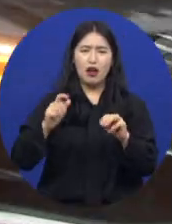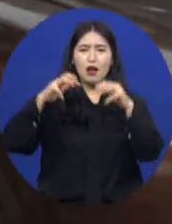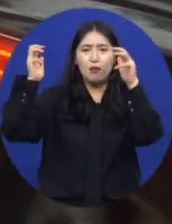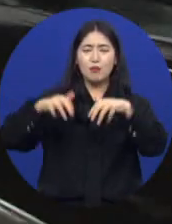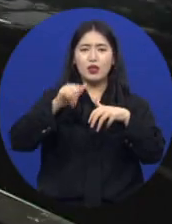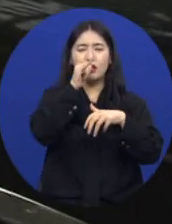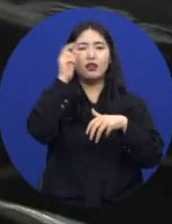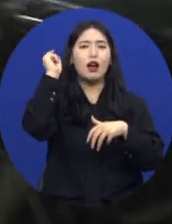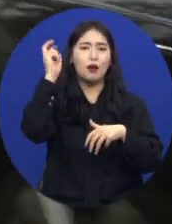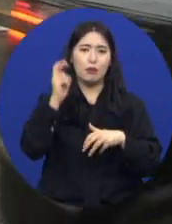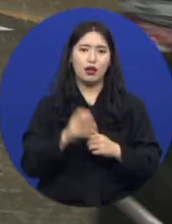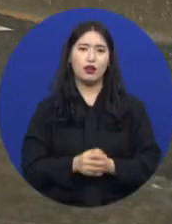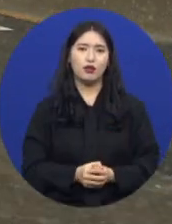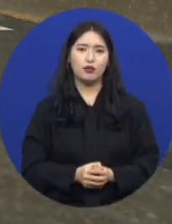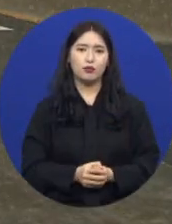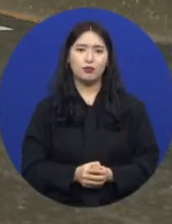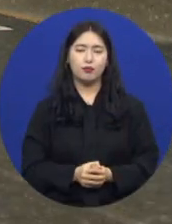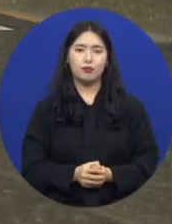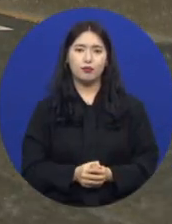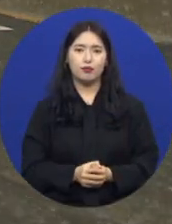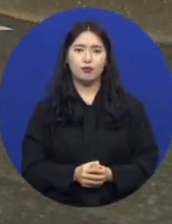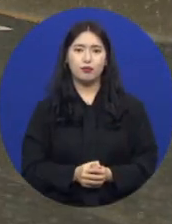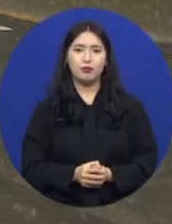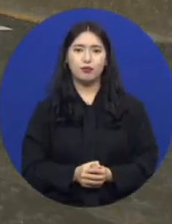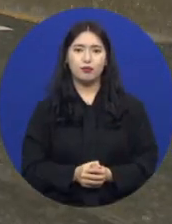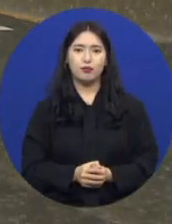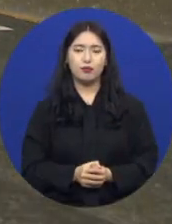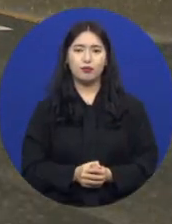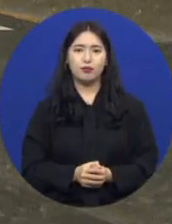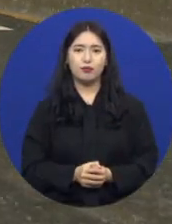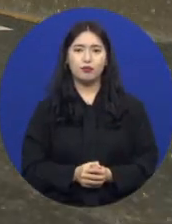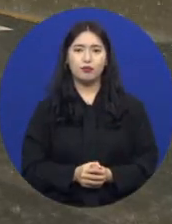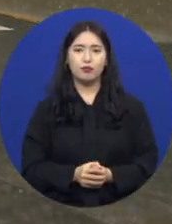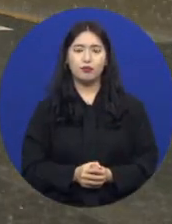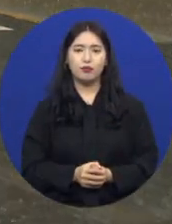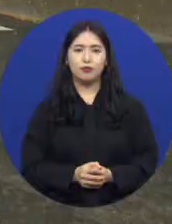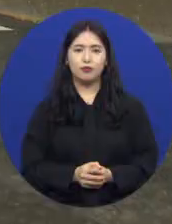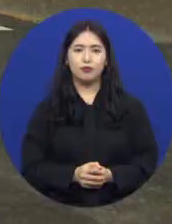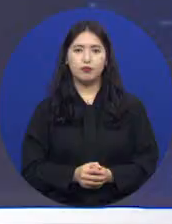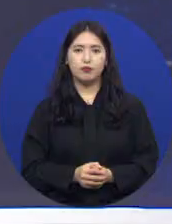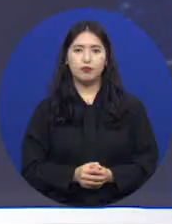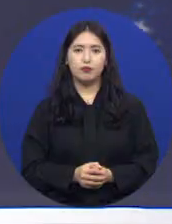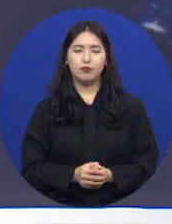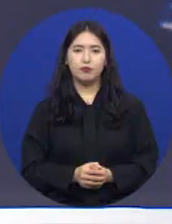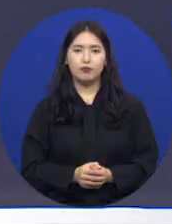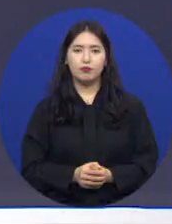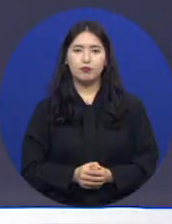쏟아질 것으로 예보됐습니다. MBC 뉴스 김항섭입니다.